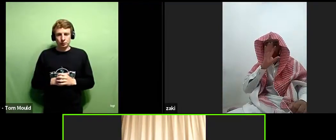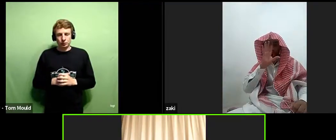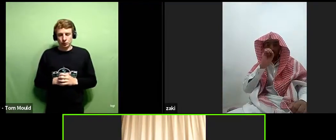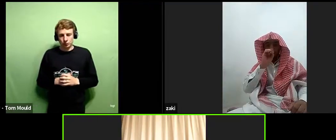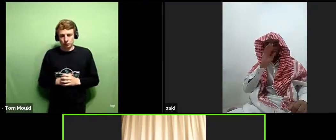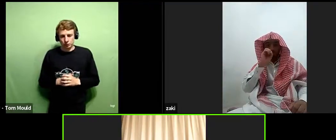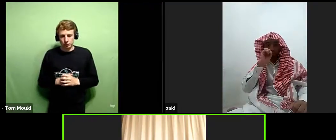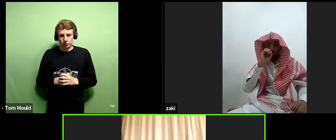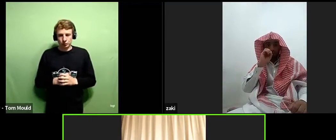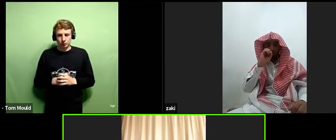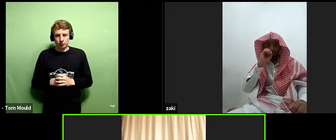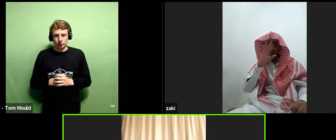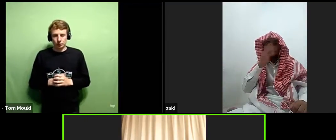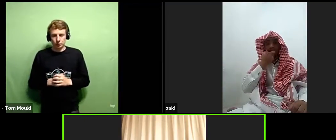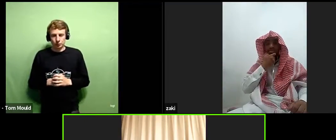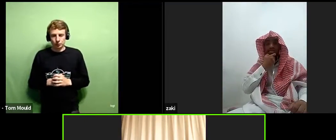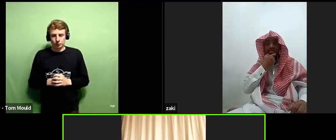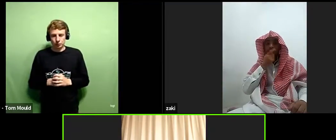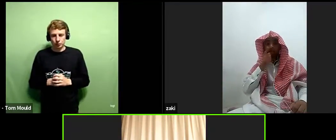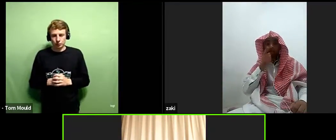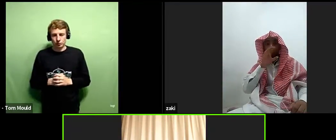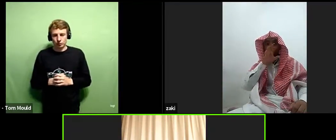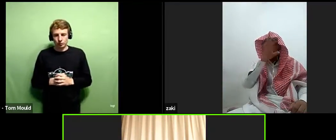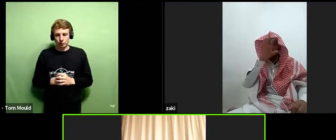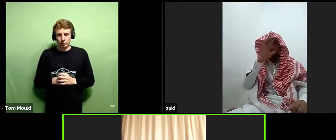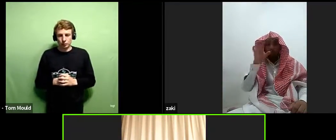في بريطانيا وأوروبا والغرب؟